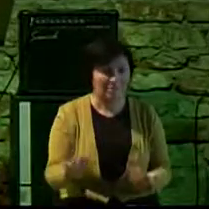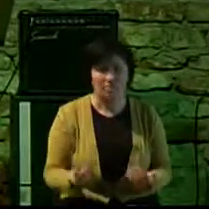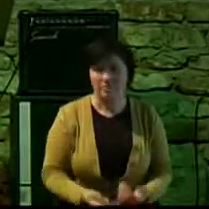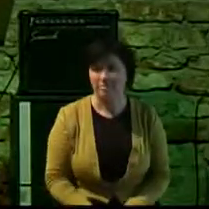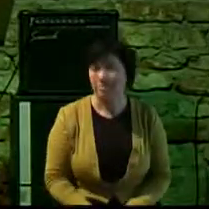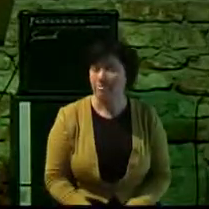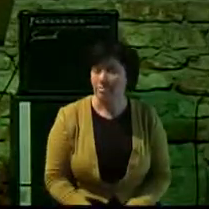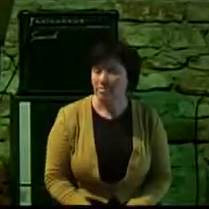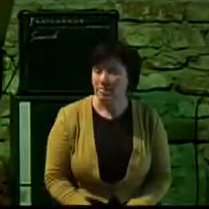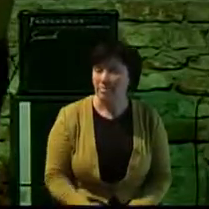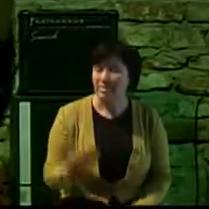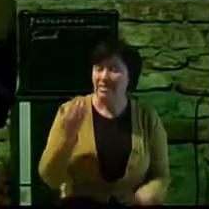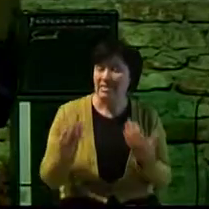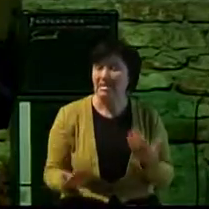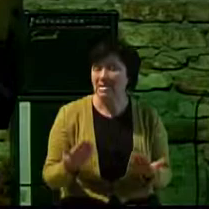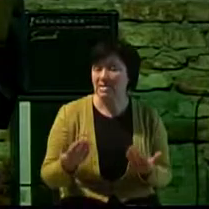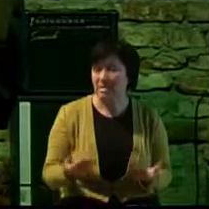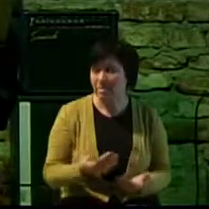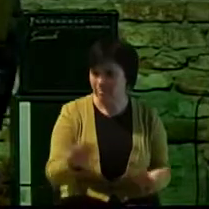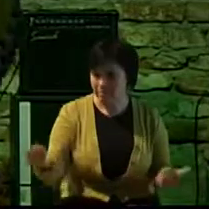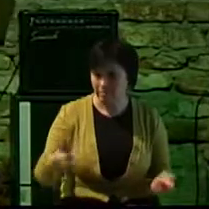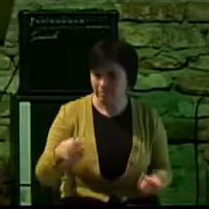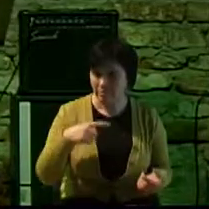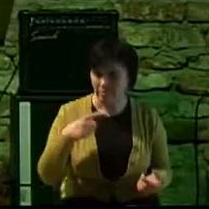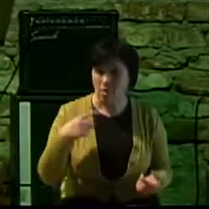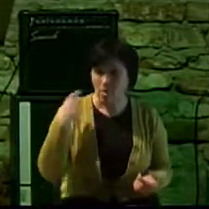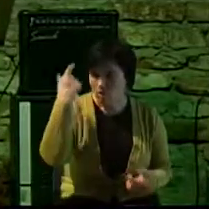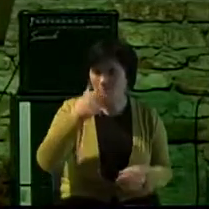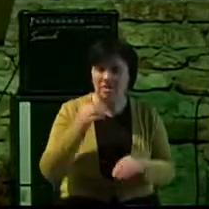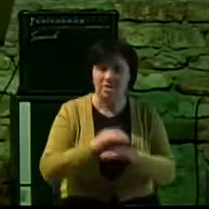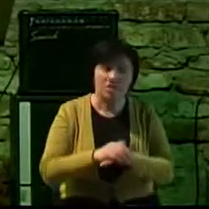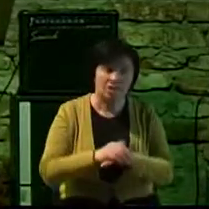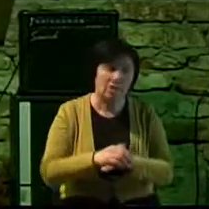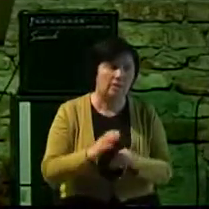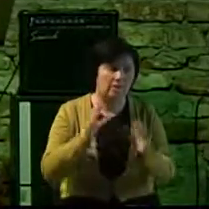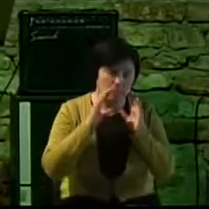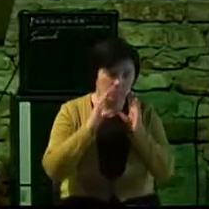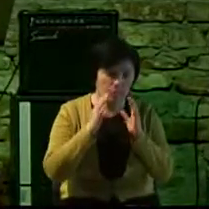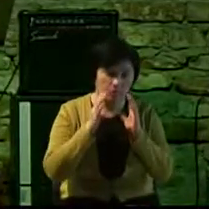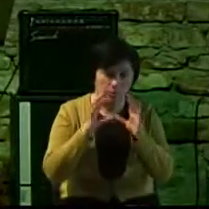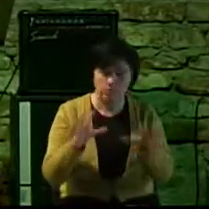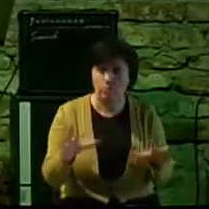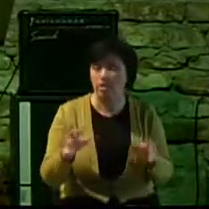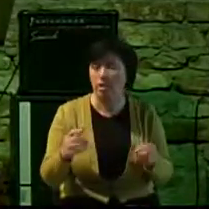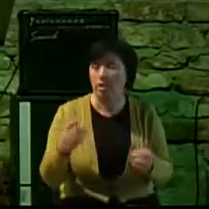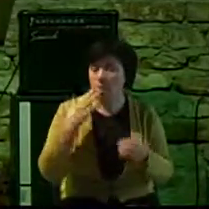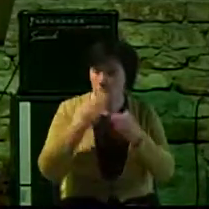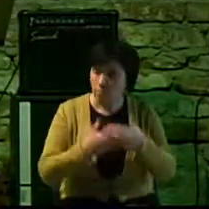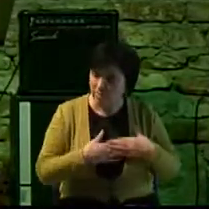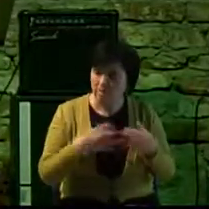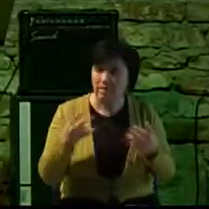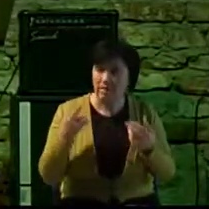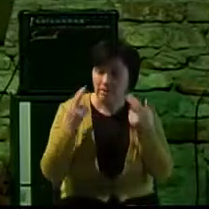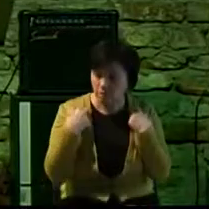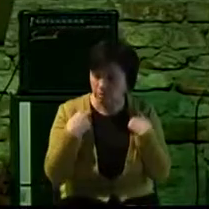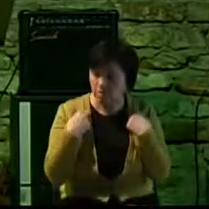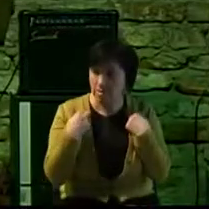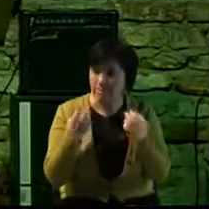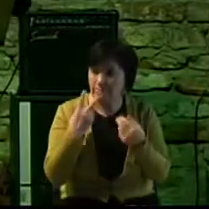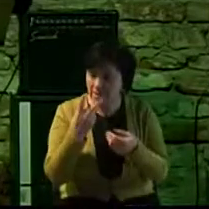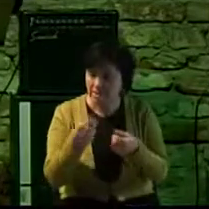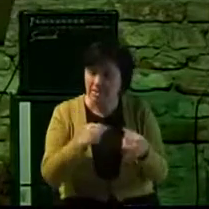Здесь Господь говорит, что если мы кого-то обличили в духе любви и кротости, указав ему на его грех,